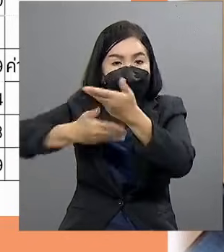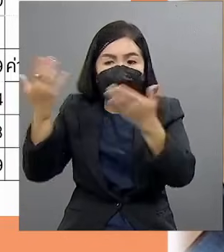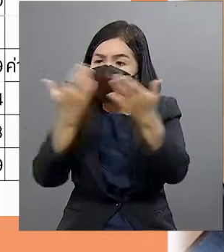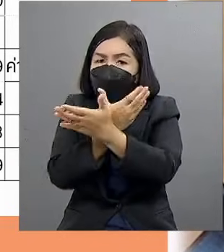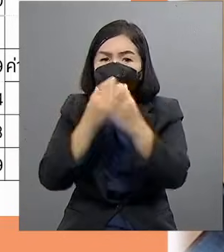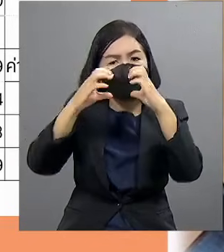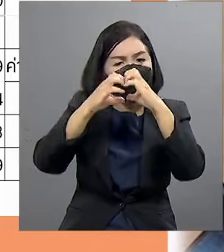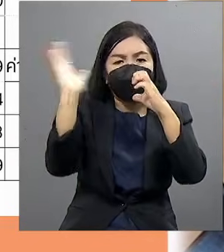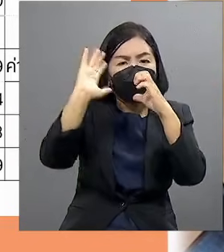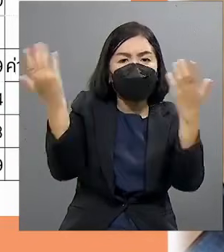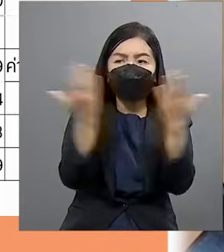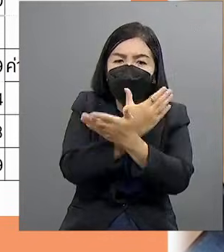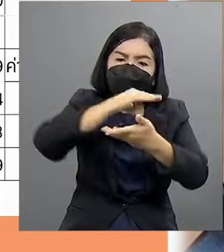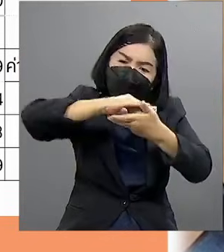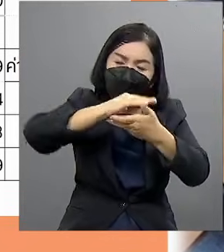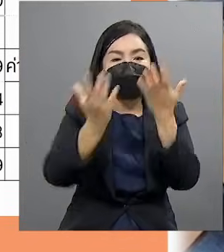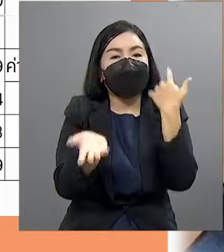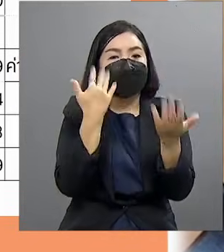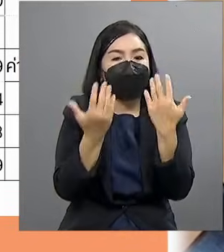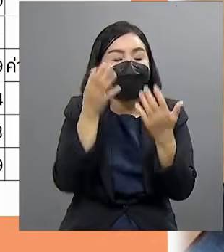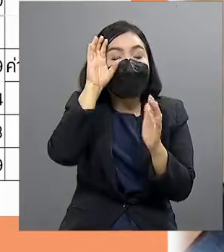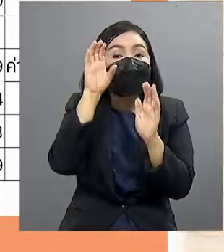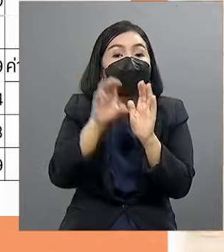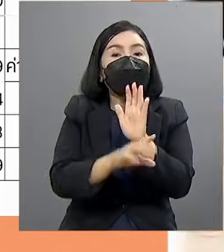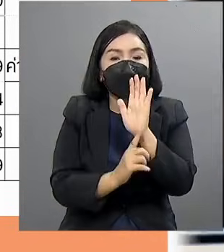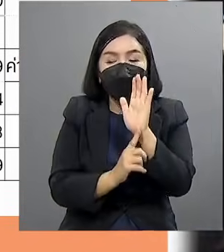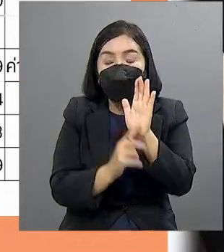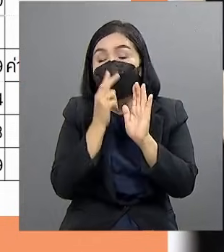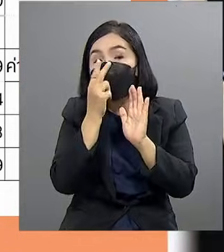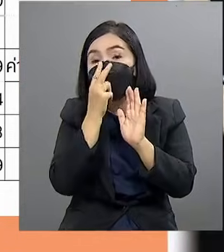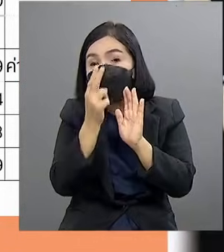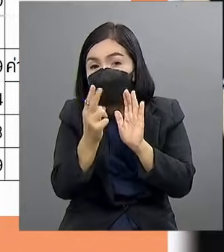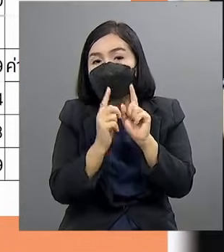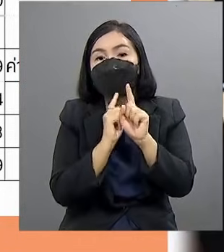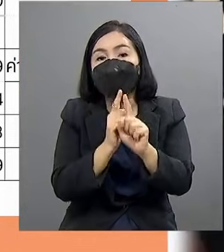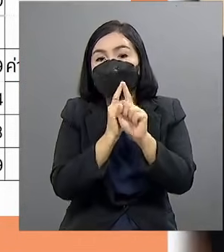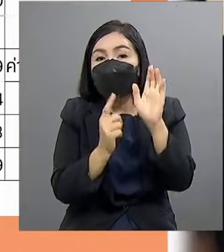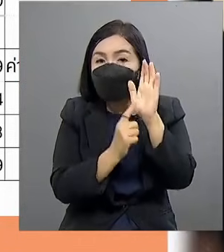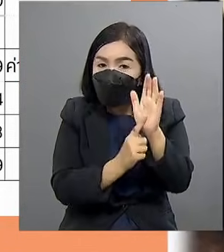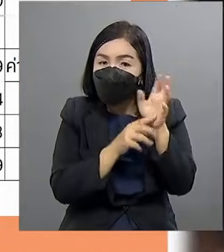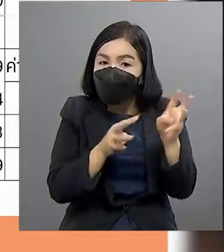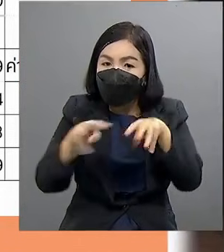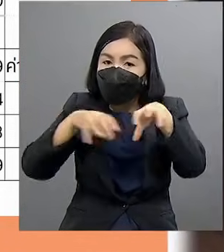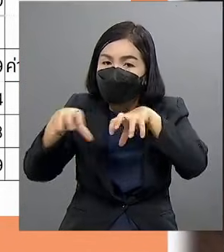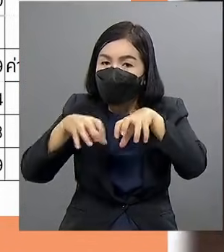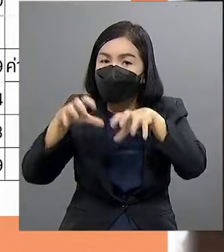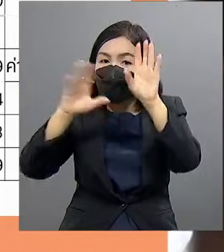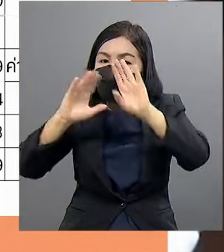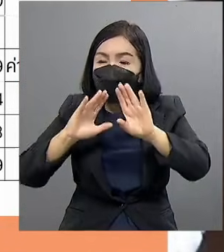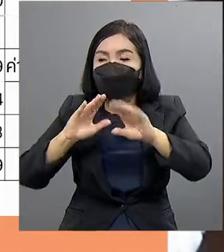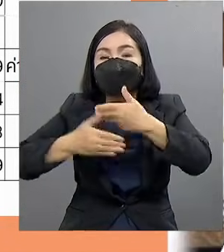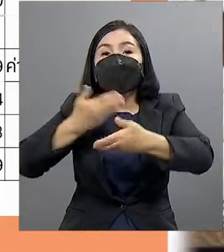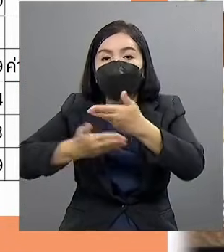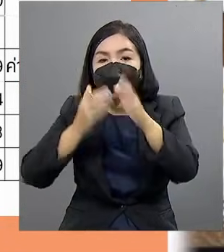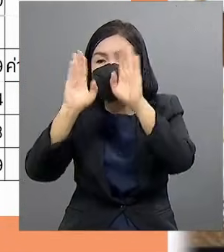แต่ในคลิปนี้ผมทำตัวอย่างไว้นะครับให้ดูเป็นตัวอย่างว่าเราแพ็คแบบนี้ได้นะครับวัตถุดิบทุกตัวผมใส่ค่ายิวไปน